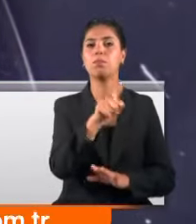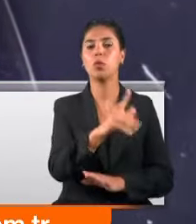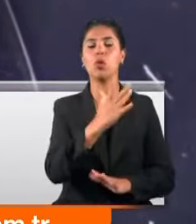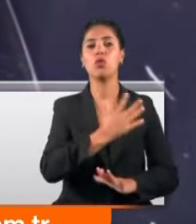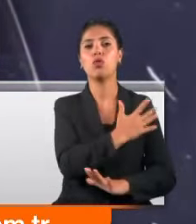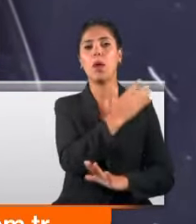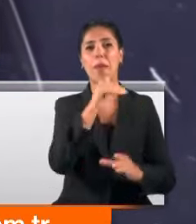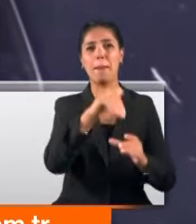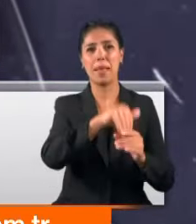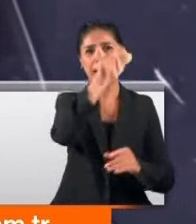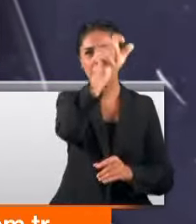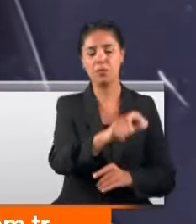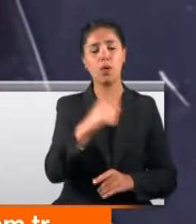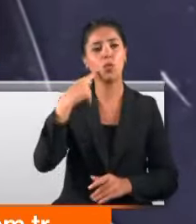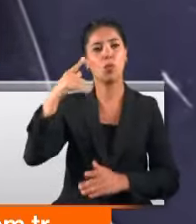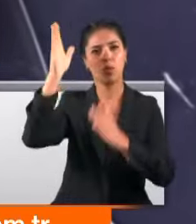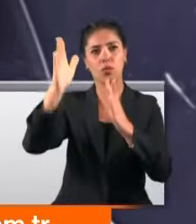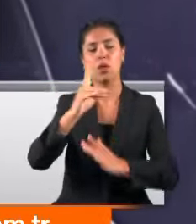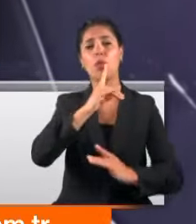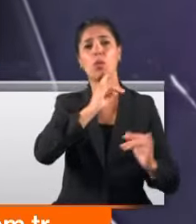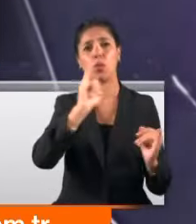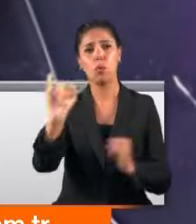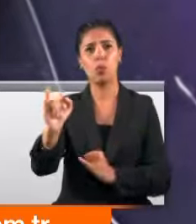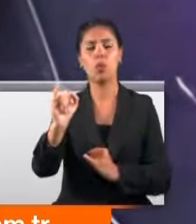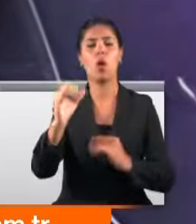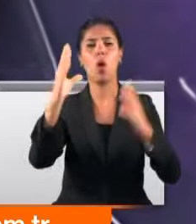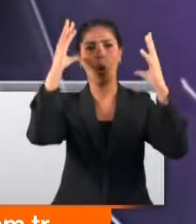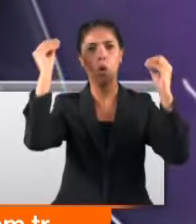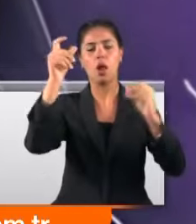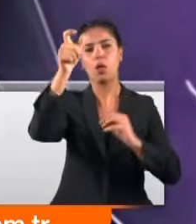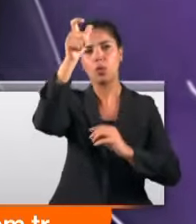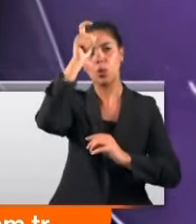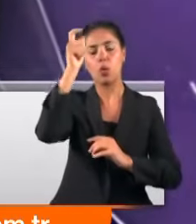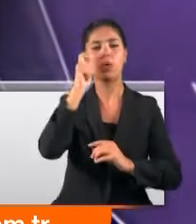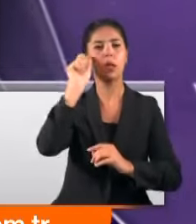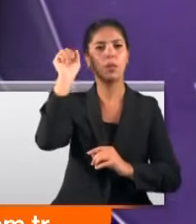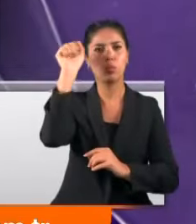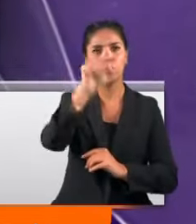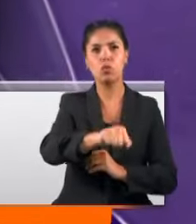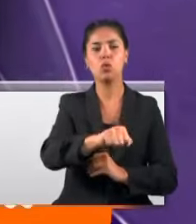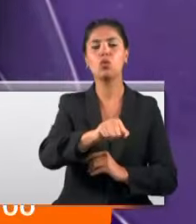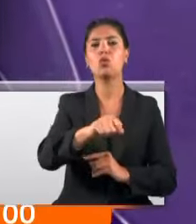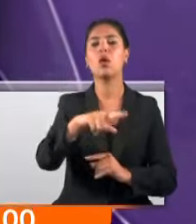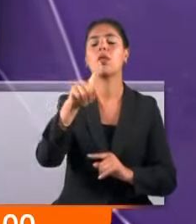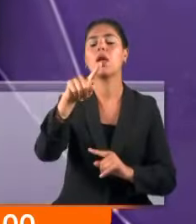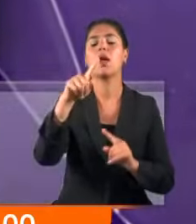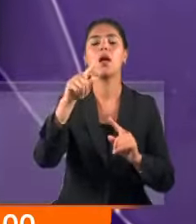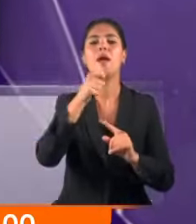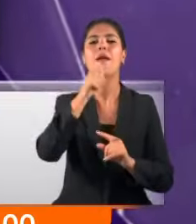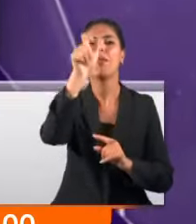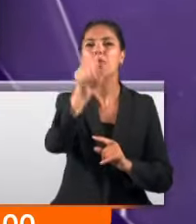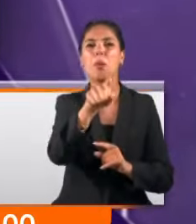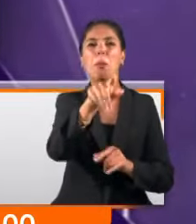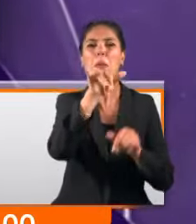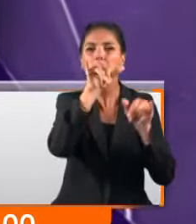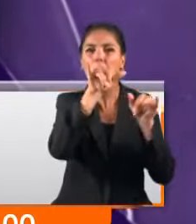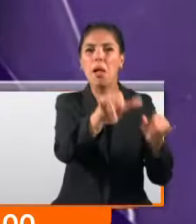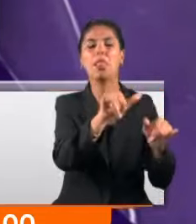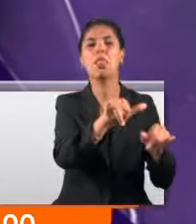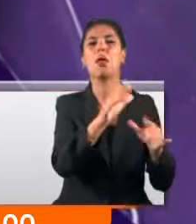milletvekilinin Cumhurbaşkanımıza dönük çirkin üslubunun Hollandalı, Türk ve İslam düşmanı faşist Geert Wilders'le aynı dalga